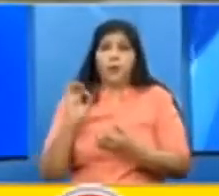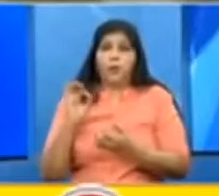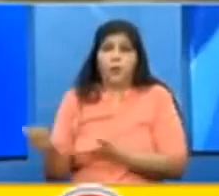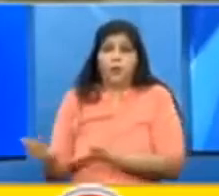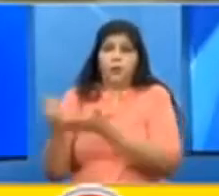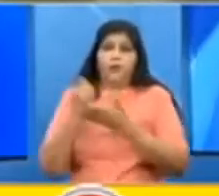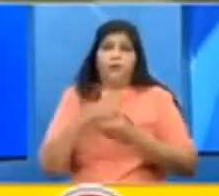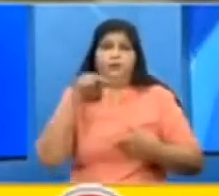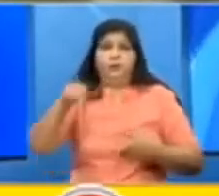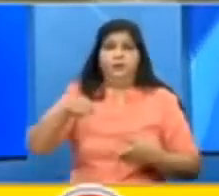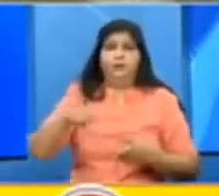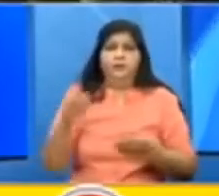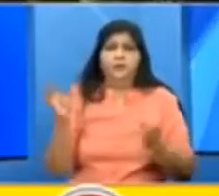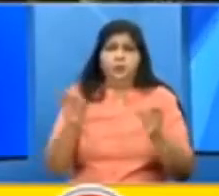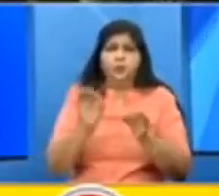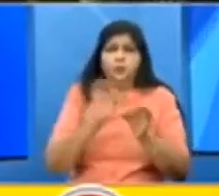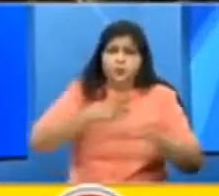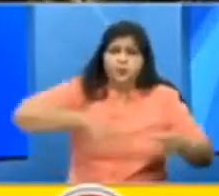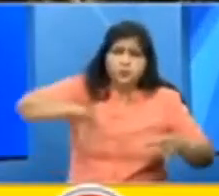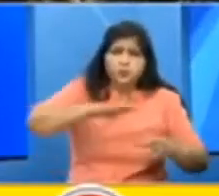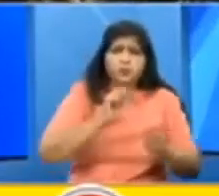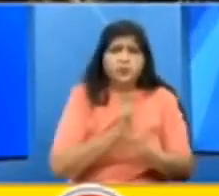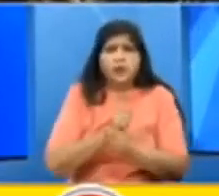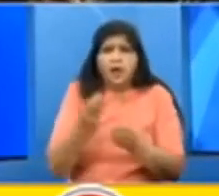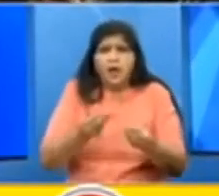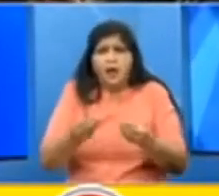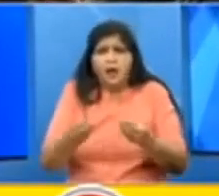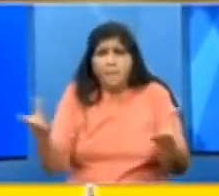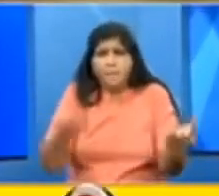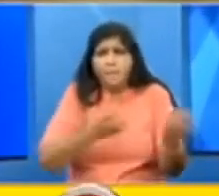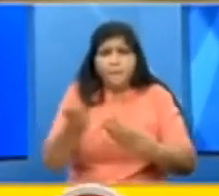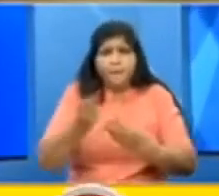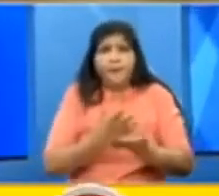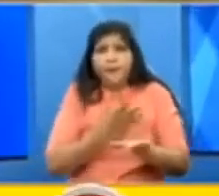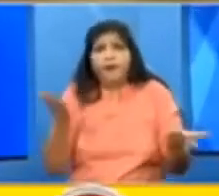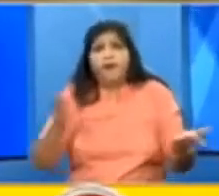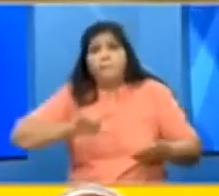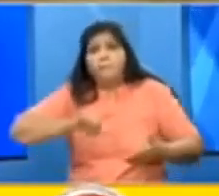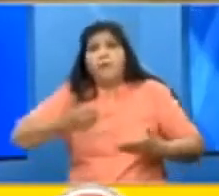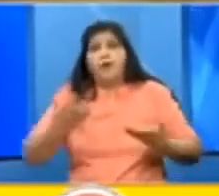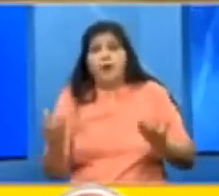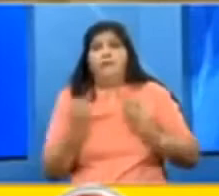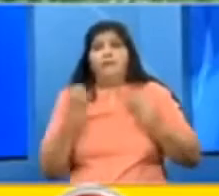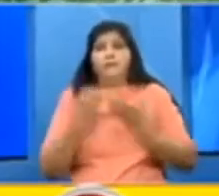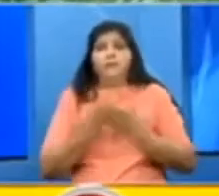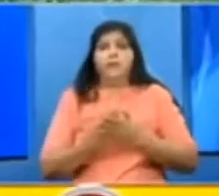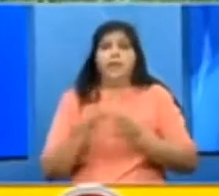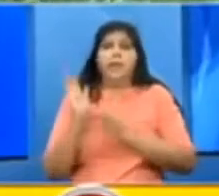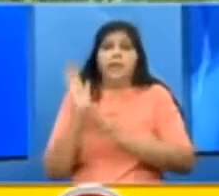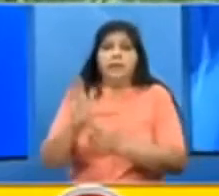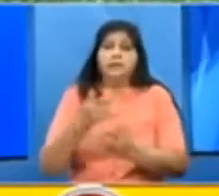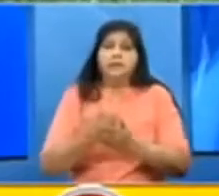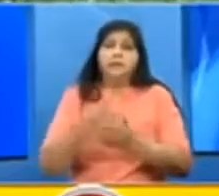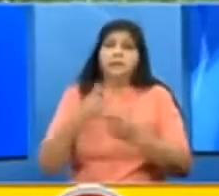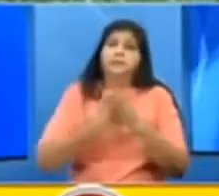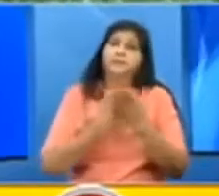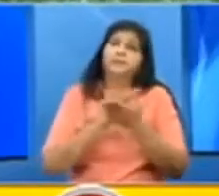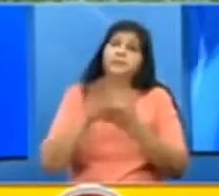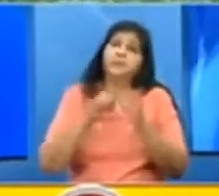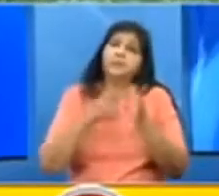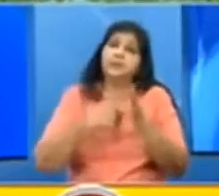छोटे छोटे स्थानीय प्रोडक्ट से कैसे बड़ी सफलता मिलती है, इसका एक उदाहरण झारखंड से भी मिलता